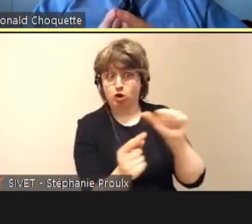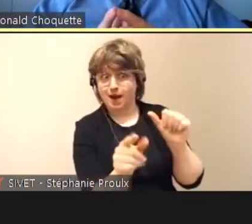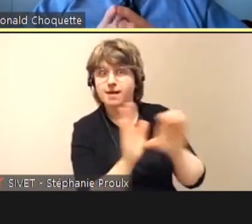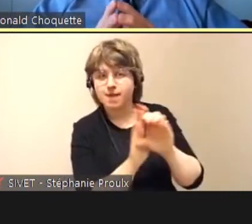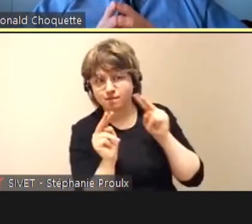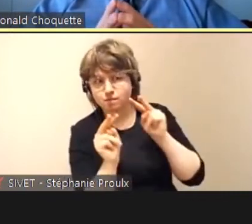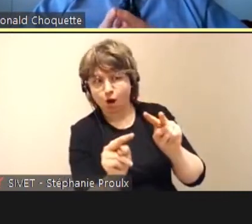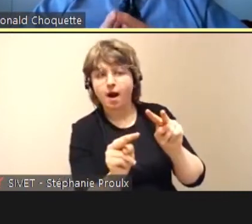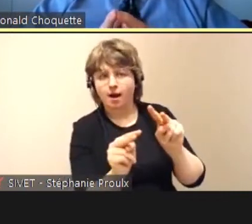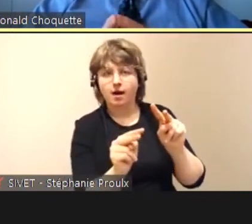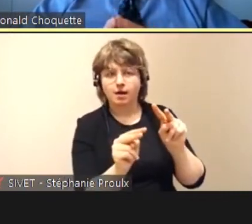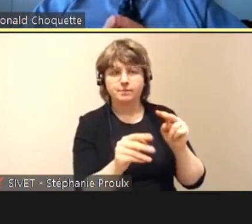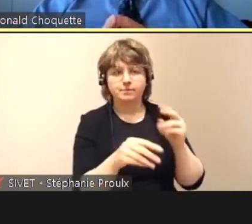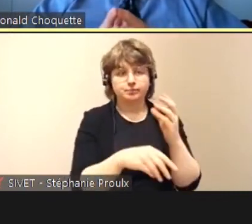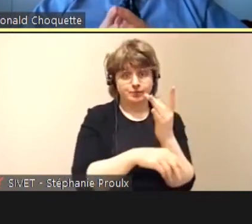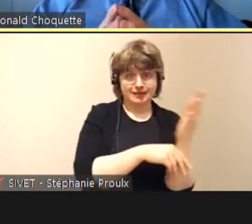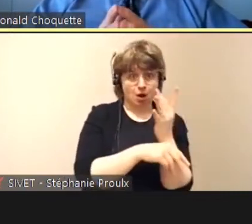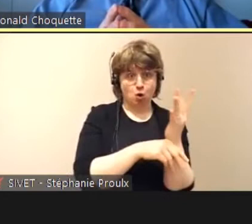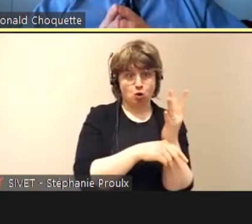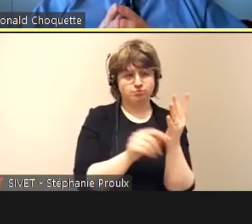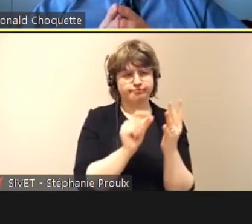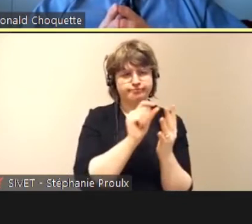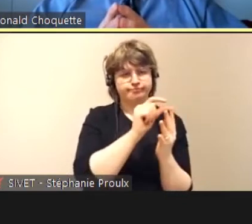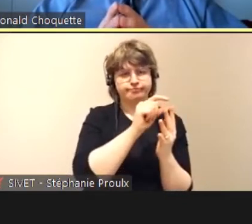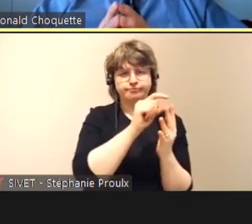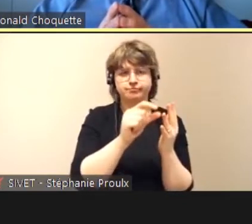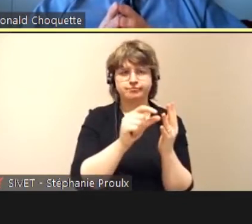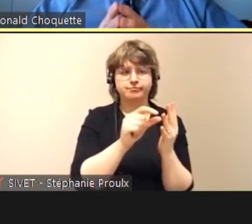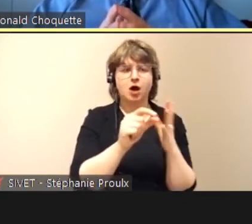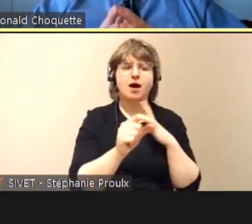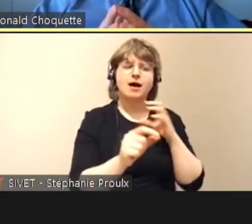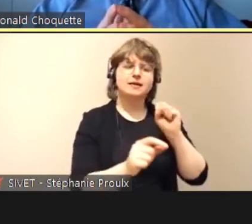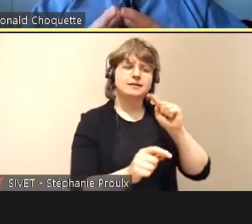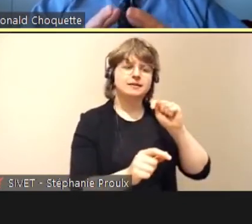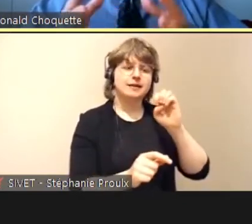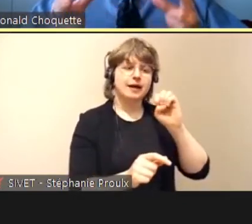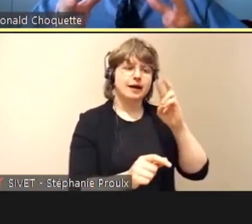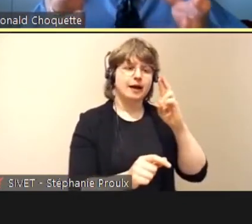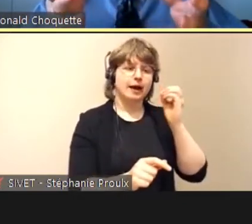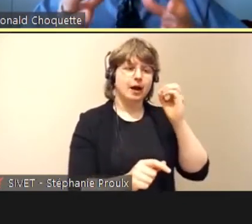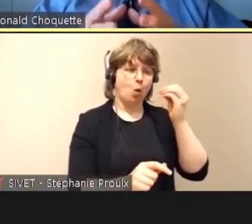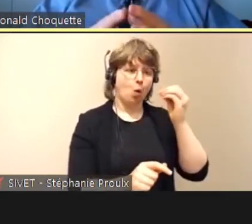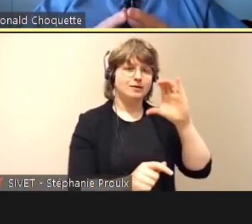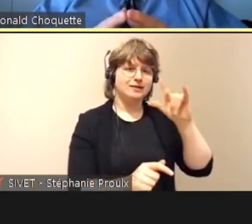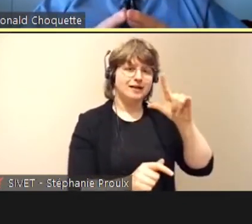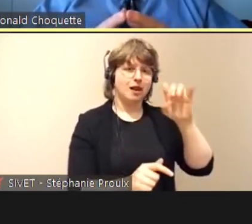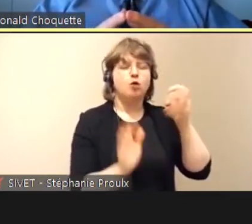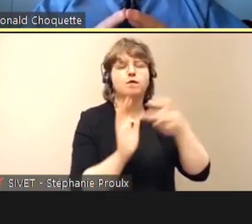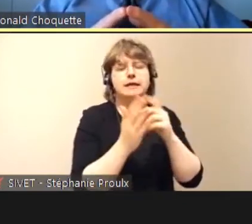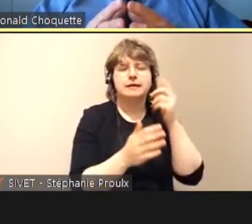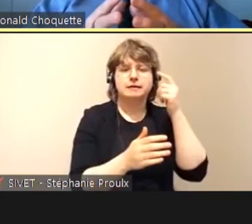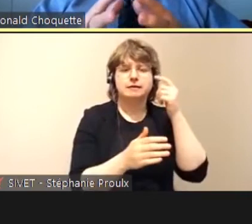pouvez le voir, sur le dessus de la cellule, vous avez ce qu'on appelle des stéréocils ou ce qu'on appelle des petits